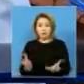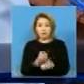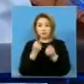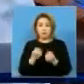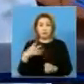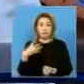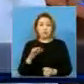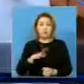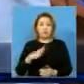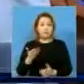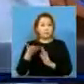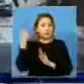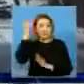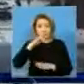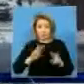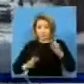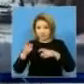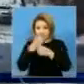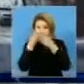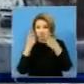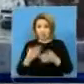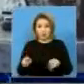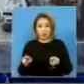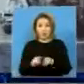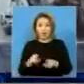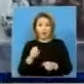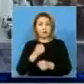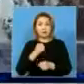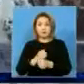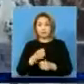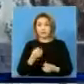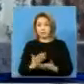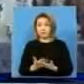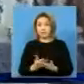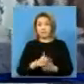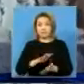Олардың 4-еуіне өткен жылы іздеу жарияланған. Осы бағыттағы жұмыстар тұрақты түрде жалғасады.